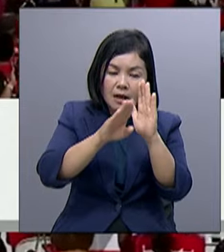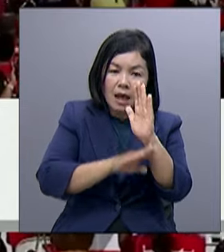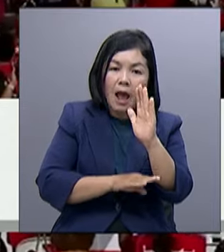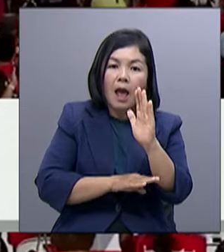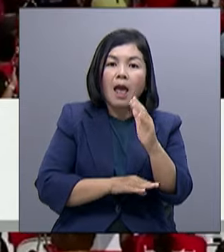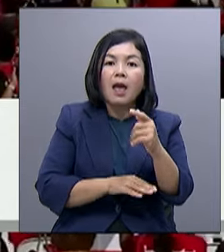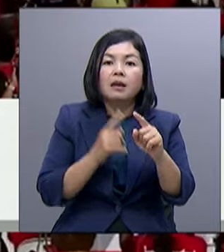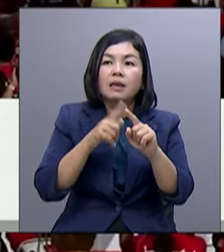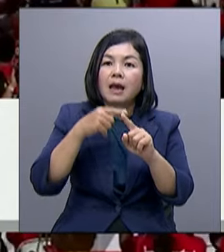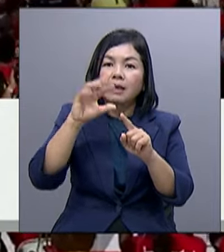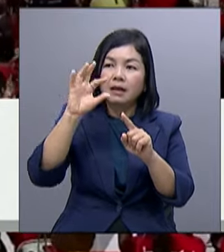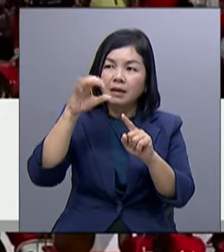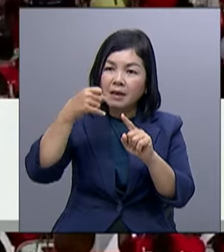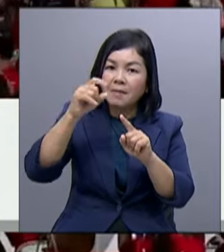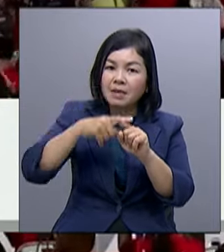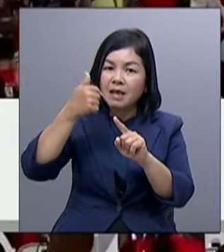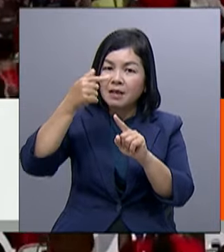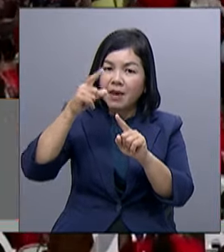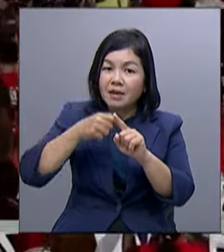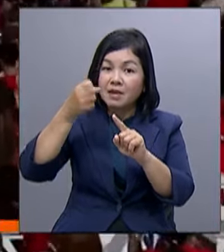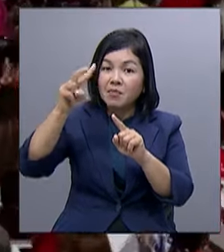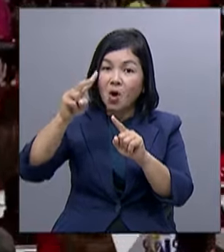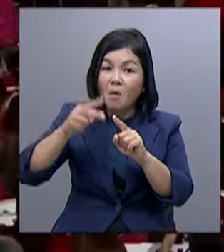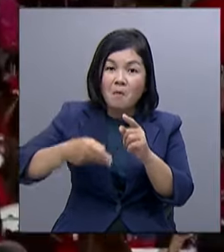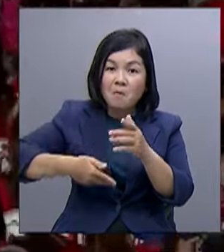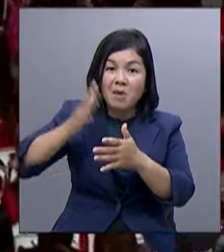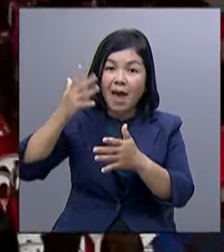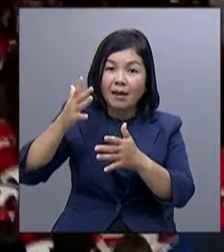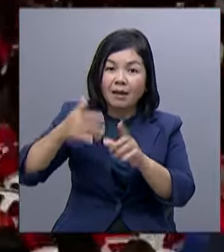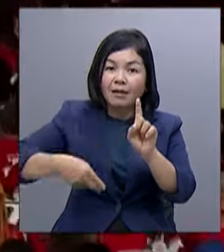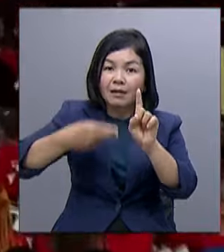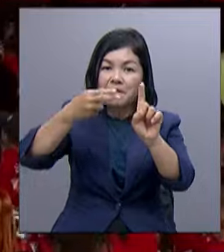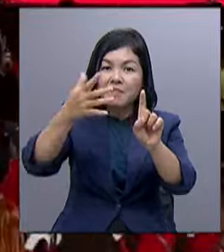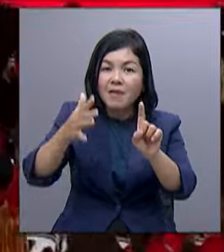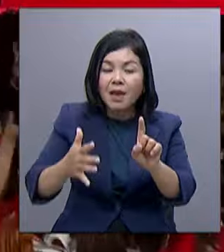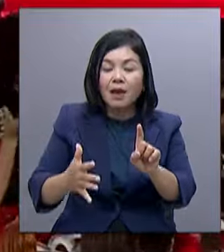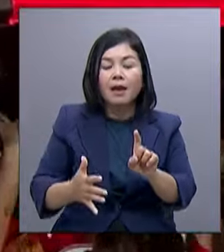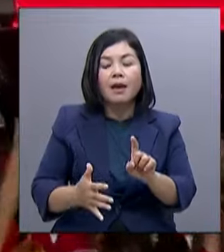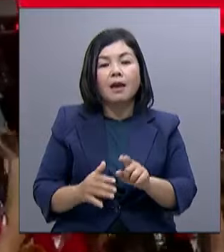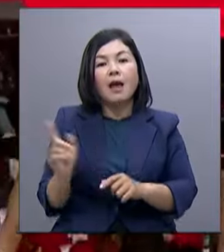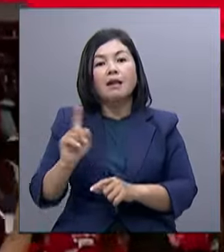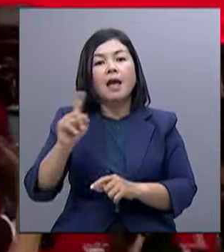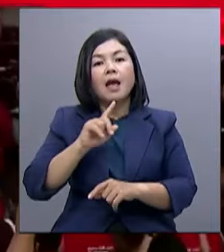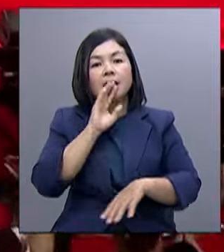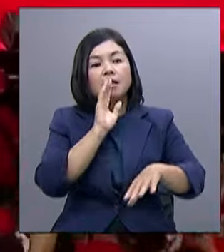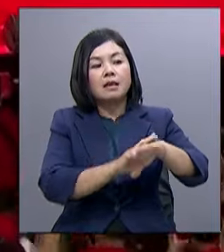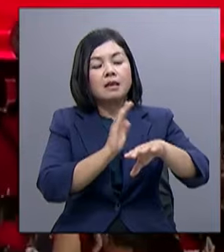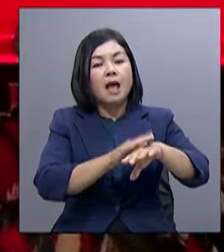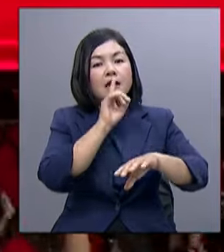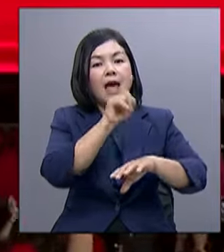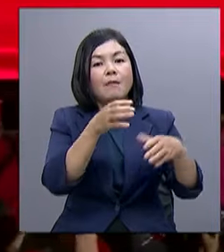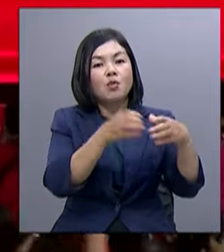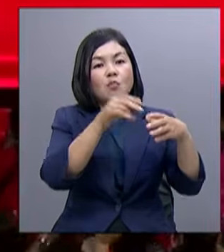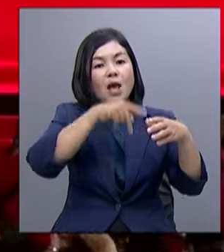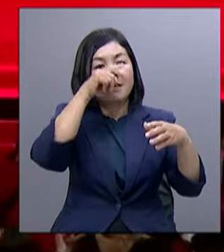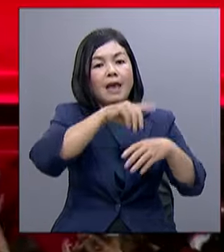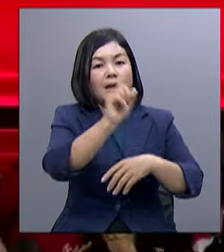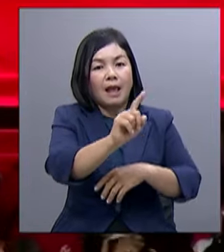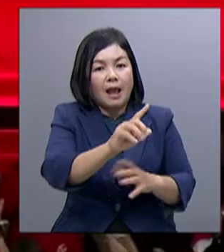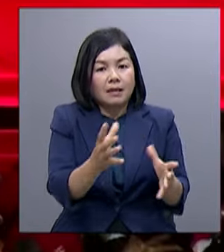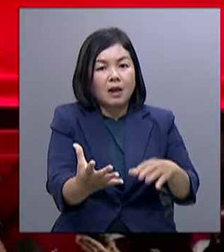4จริงๆนอกจากความรับผิดชอบทางกฎหมายแล้วถูกทวงถามความรับผิดชอบทางการเมืองด้วยแน่ๆแต่ตอนนี้